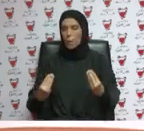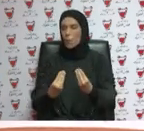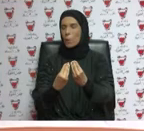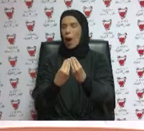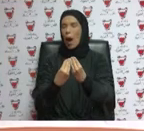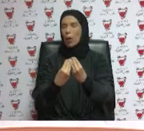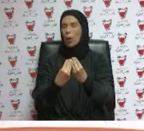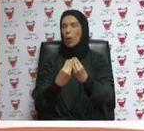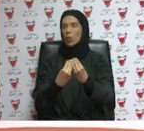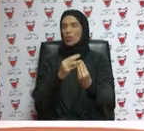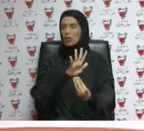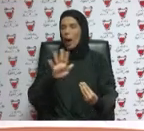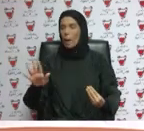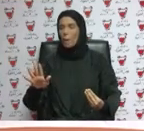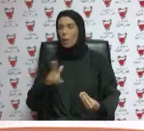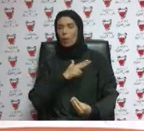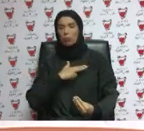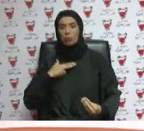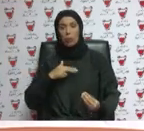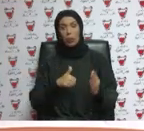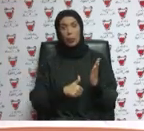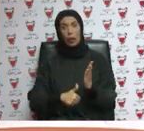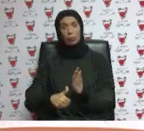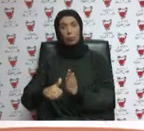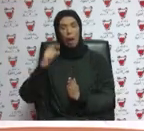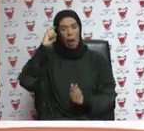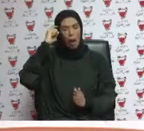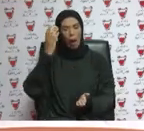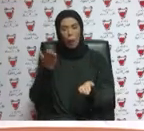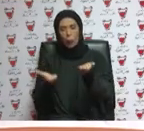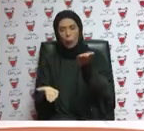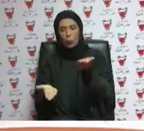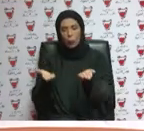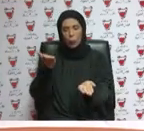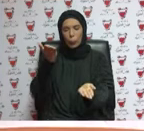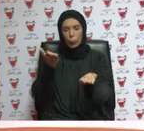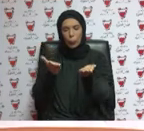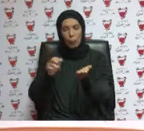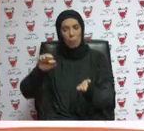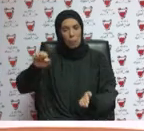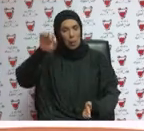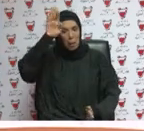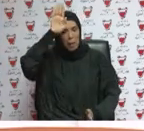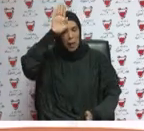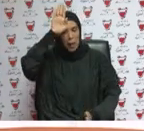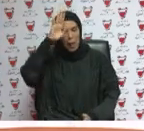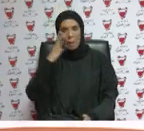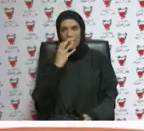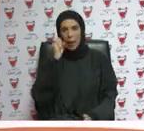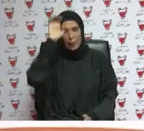نتيجة قيادة وحكمة وحنكة من لدن سيدي صاحب الجلالة ملك